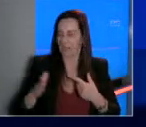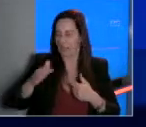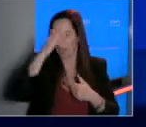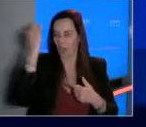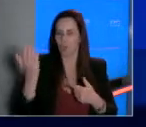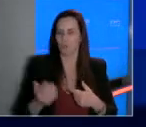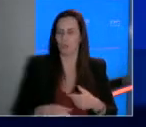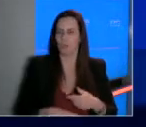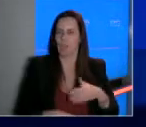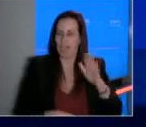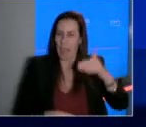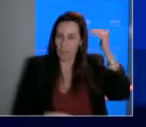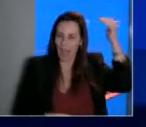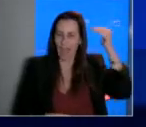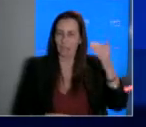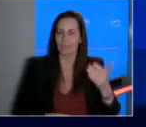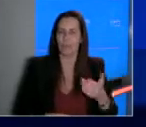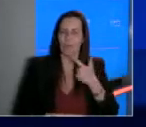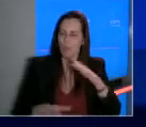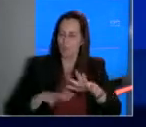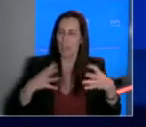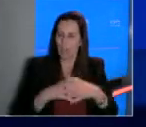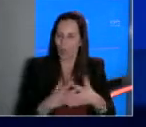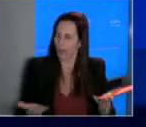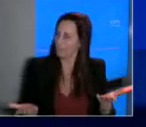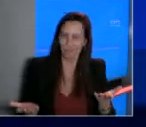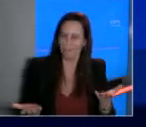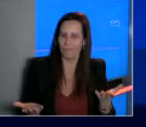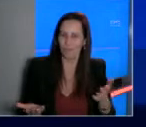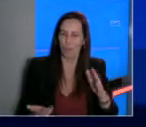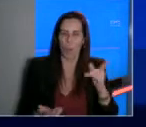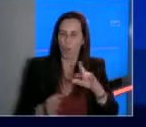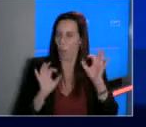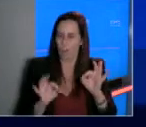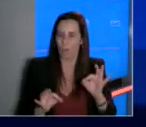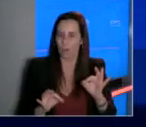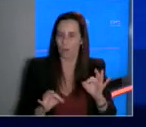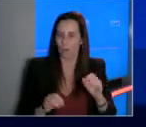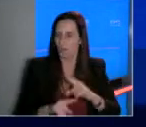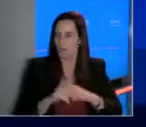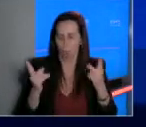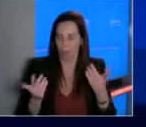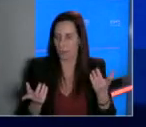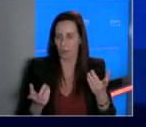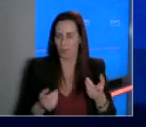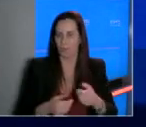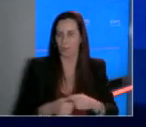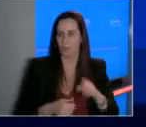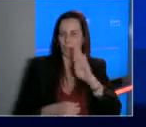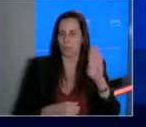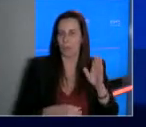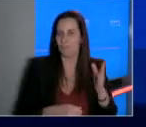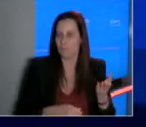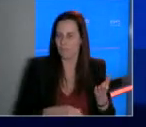הקיצוני. גם גנץ והכל דיבורים על אחדות, שמה אחדות, הוא לא באמת כזה שונה בקו שלו